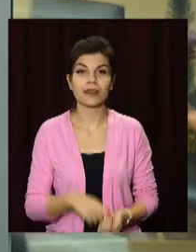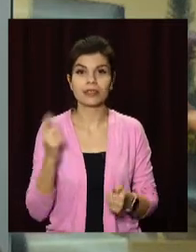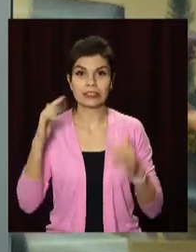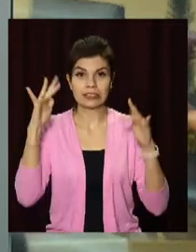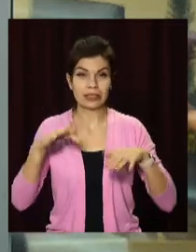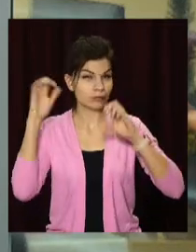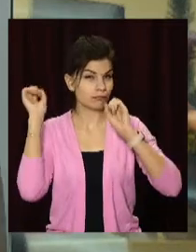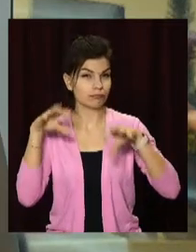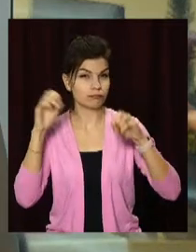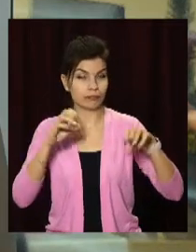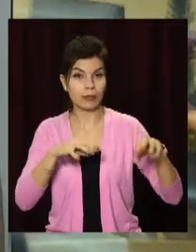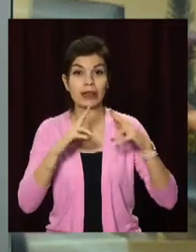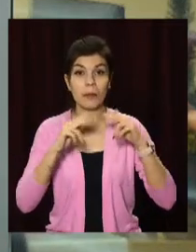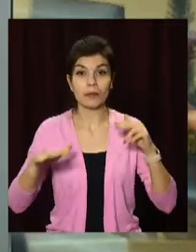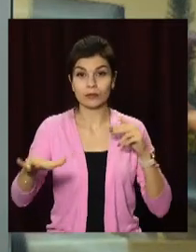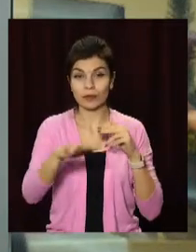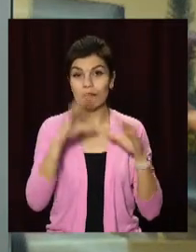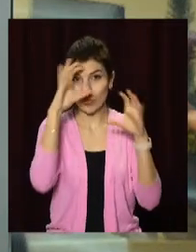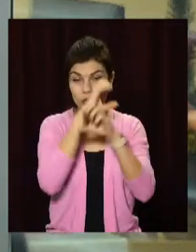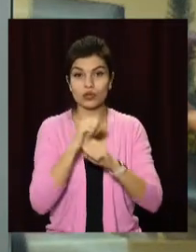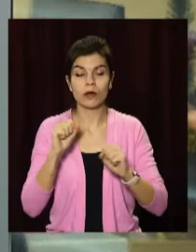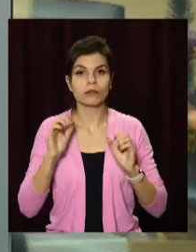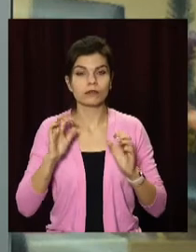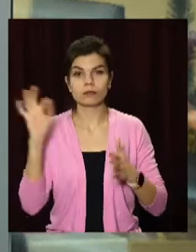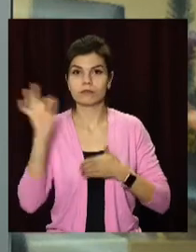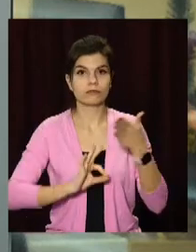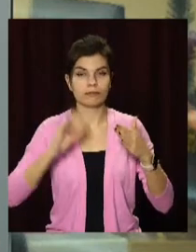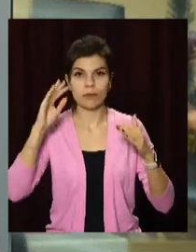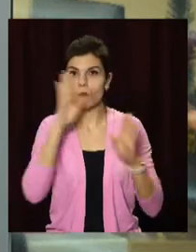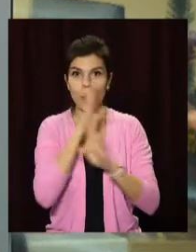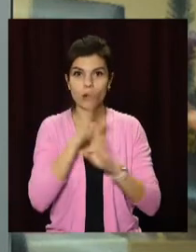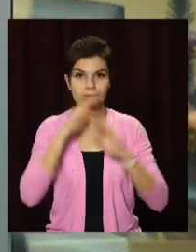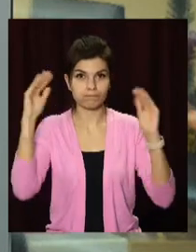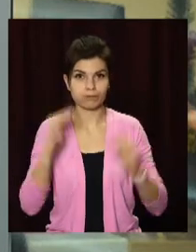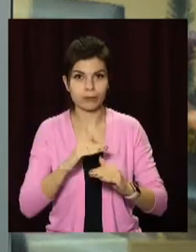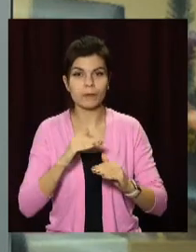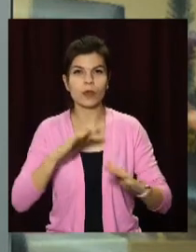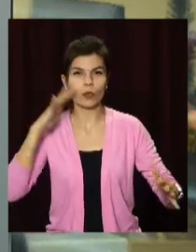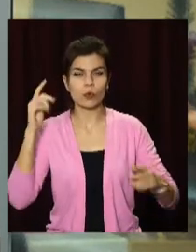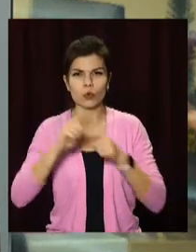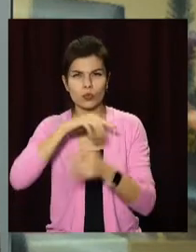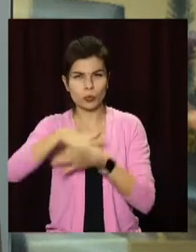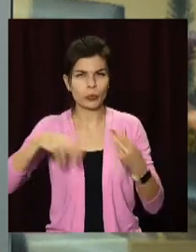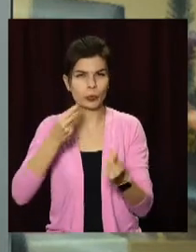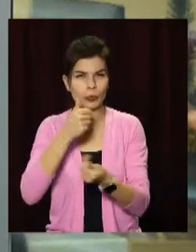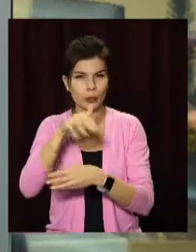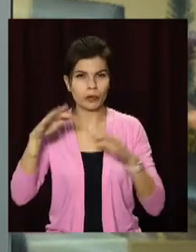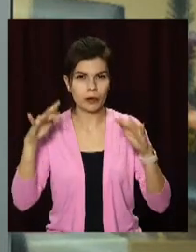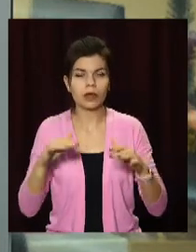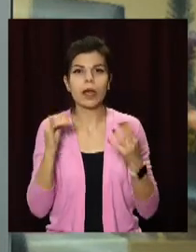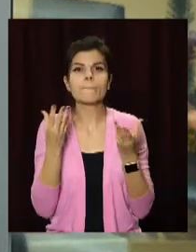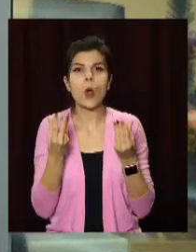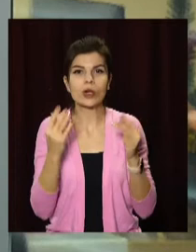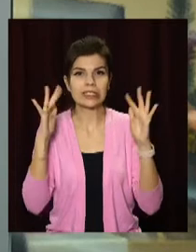Засипало снігом на Дніпропетровщині. Вночі різко погіршилася погода, вирували і хуртовини та спостерігалося налипання